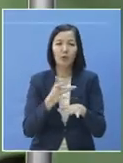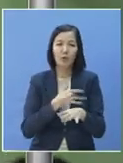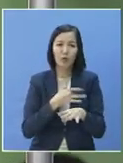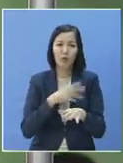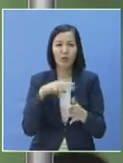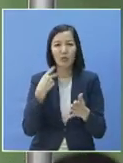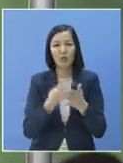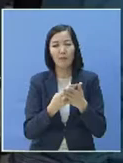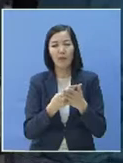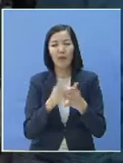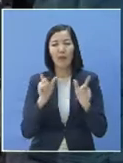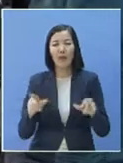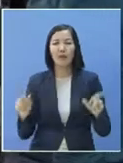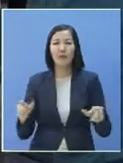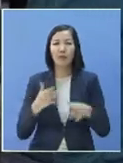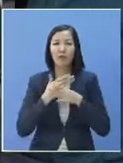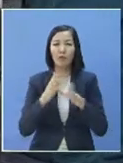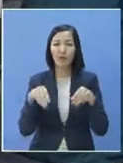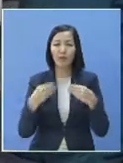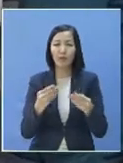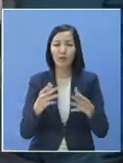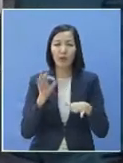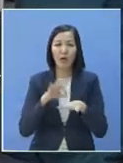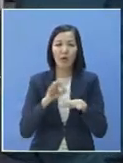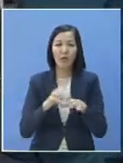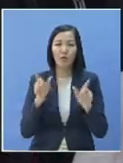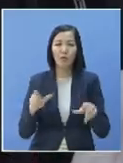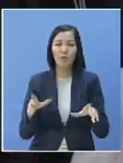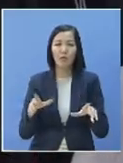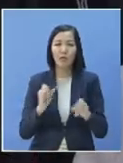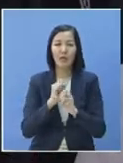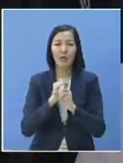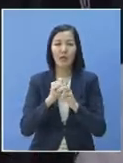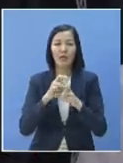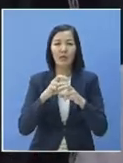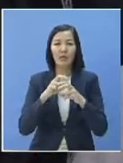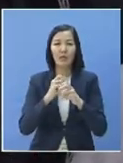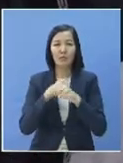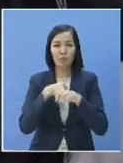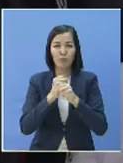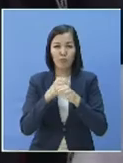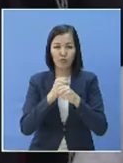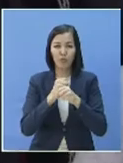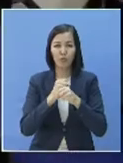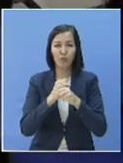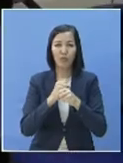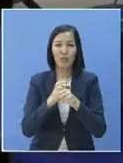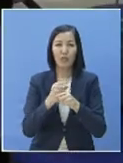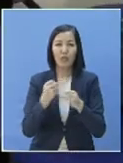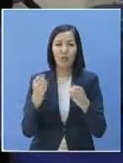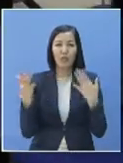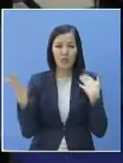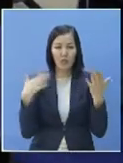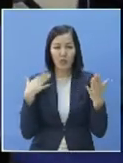талмасы ұстаған кісілерге көмек көрсетіп келеді. Науқастардың бұлшықетін дамытып, өздігінен жүріп тұруға жәрдемдесіп отыр.